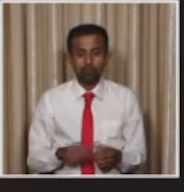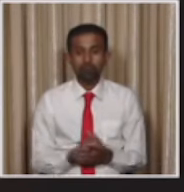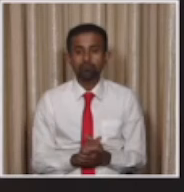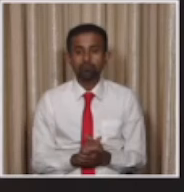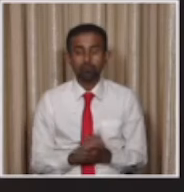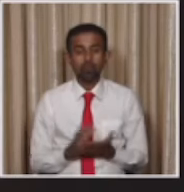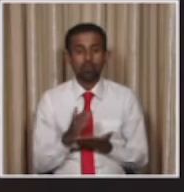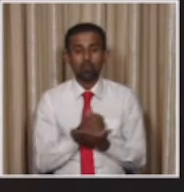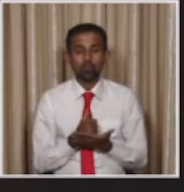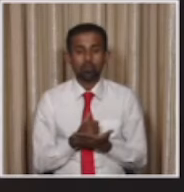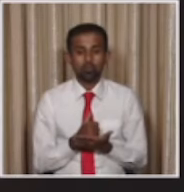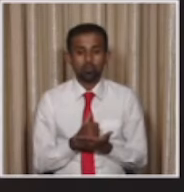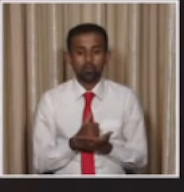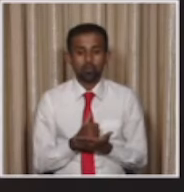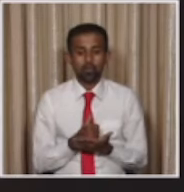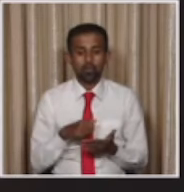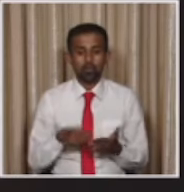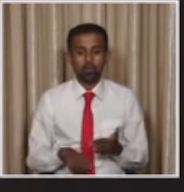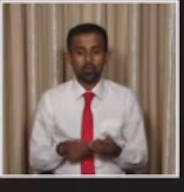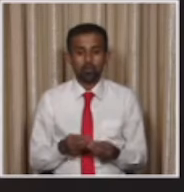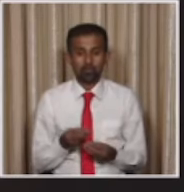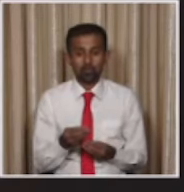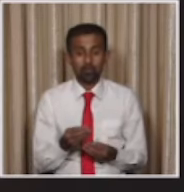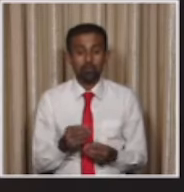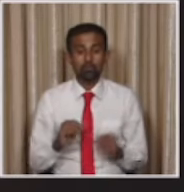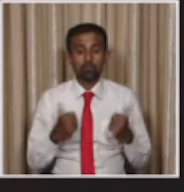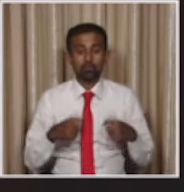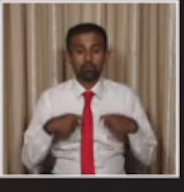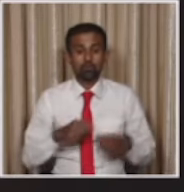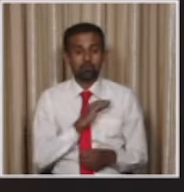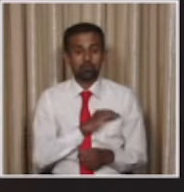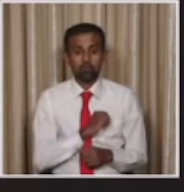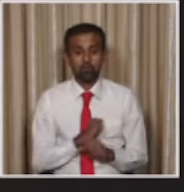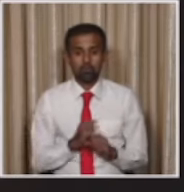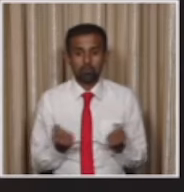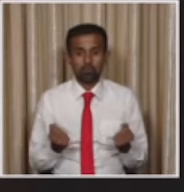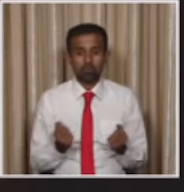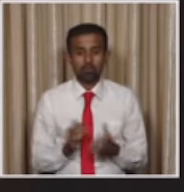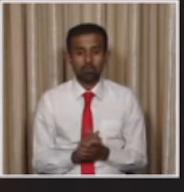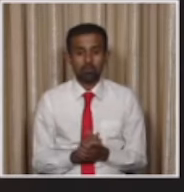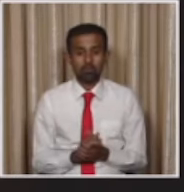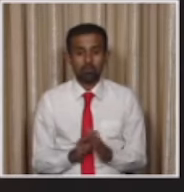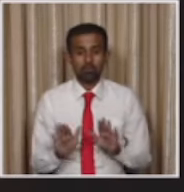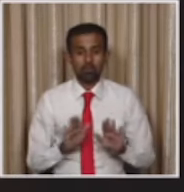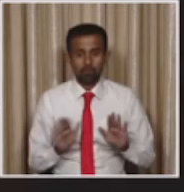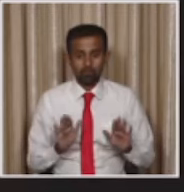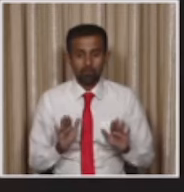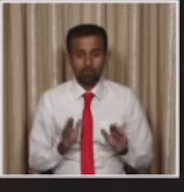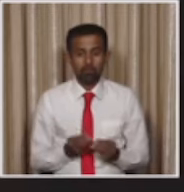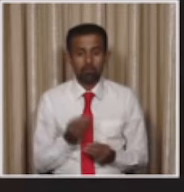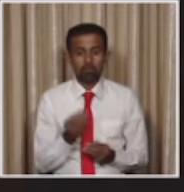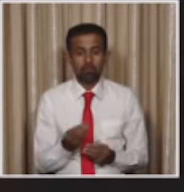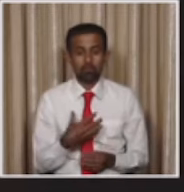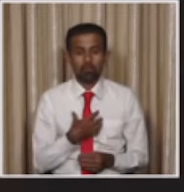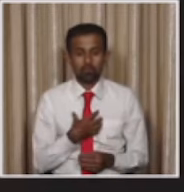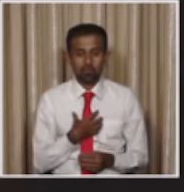ඒ මුළු සමස්ත ජීවන වියදම දරා ගන්න බැරුව ඒවා බැලන්ස් කර ගන්න බැරුව කළමනාකරණය කර ගන්න බැරුව දුක්